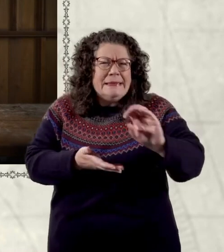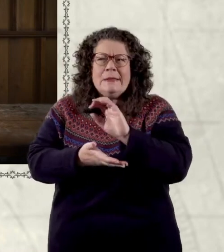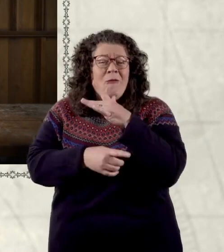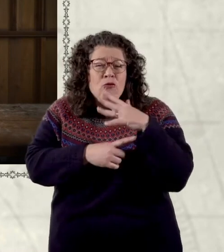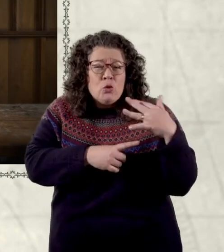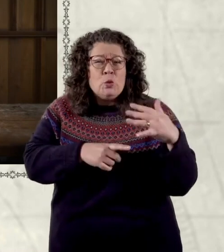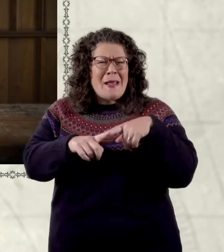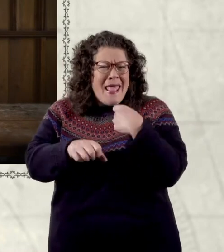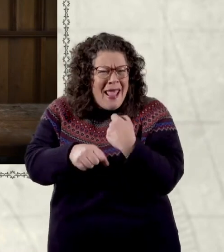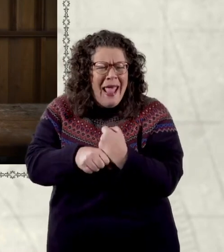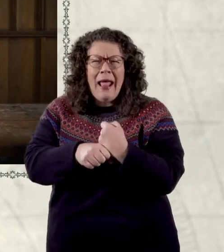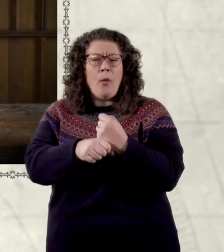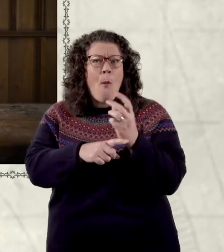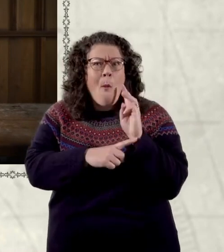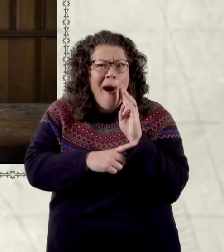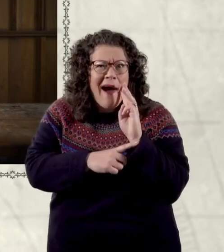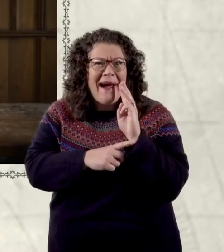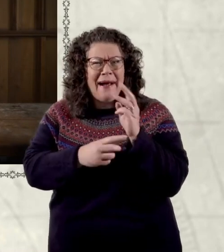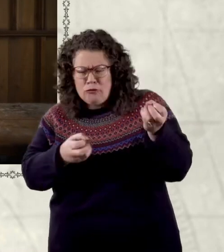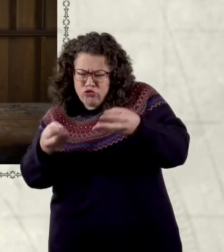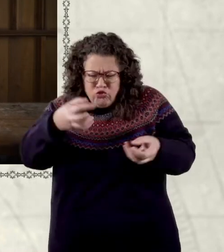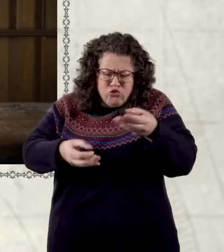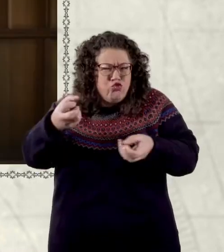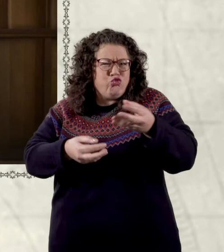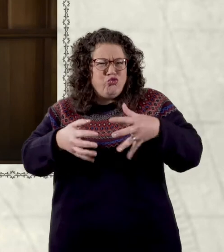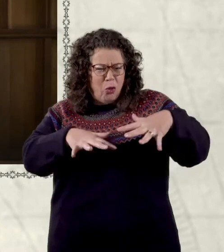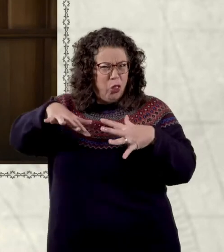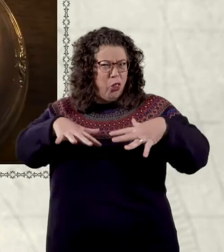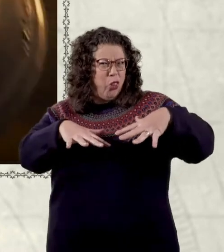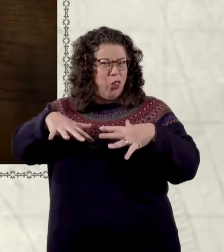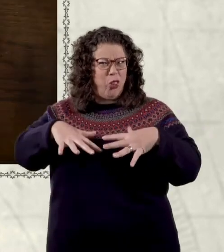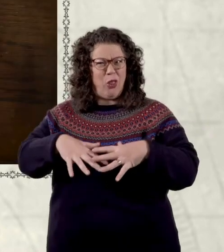ffrwythau, speis, wyau a gwyn.